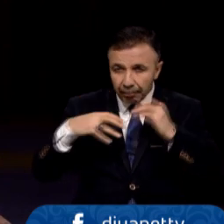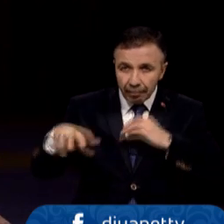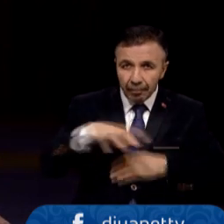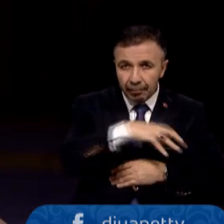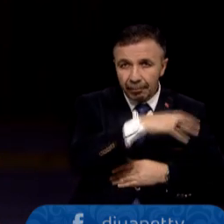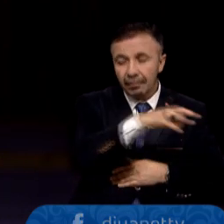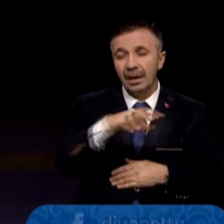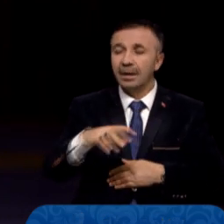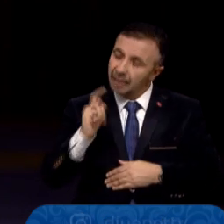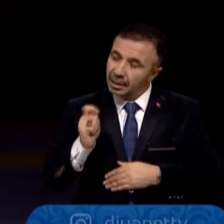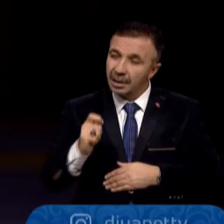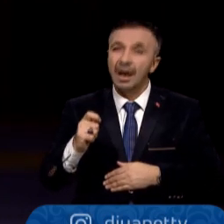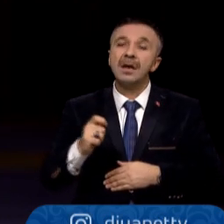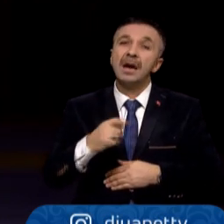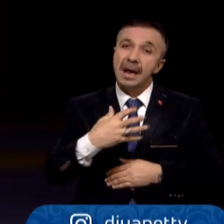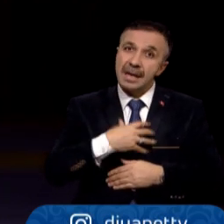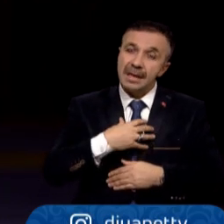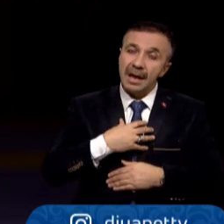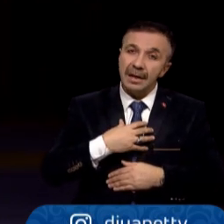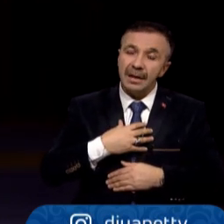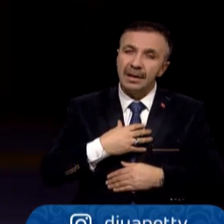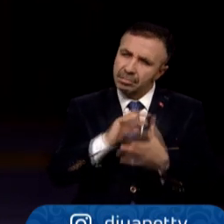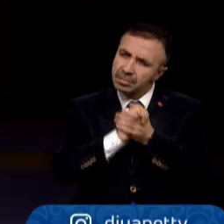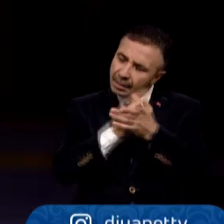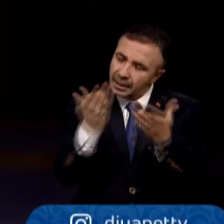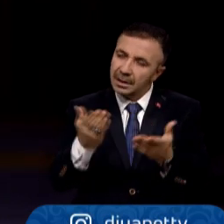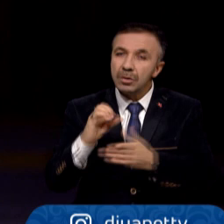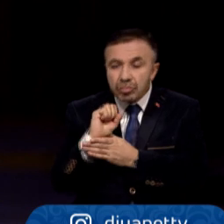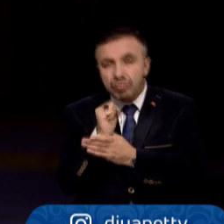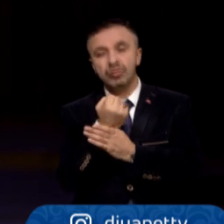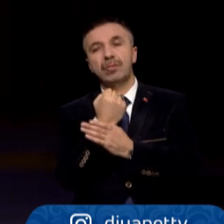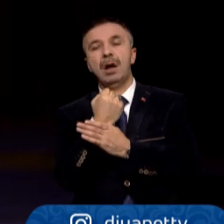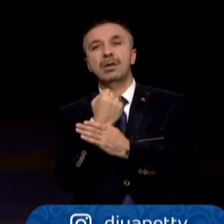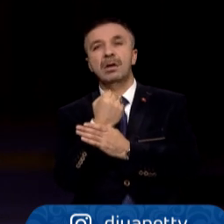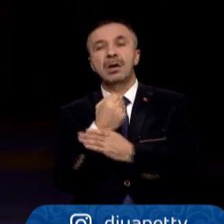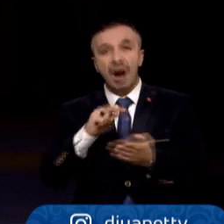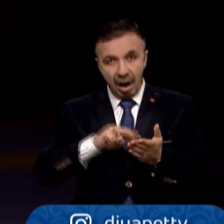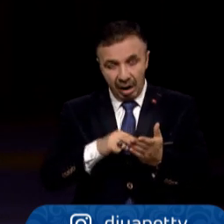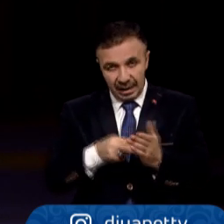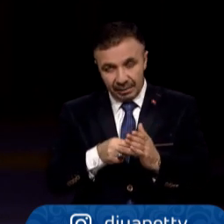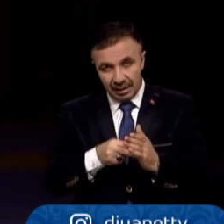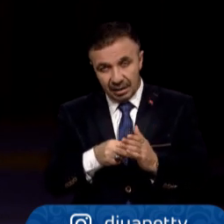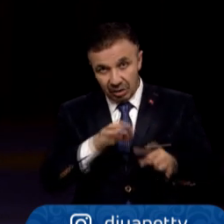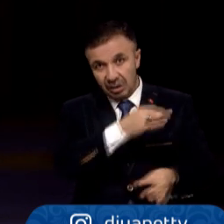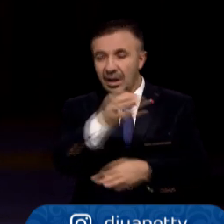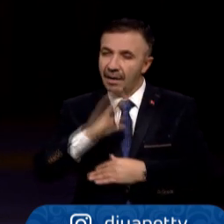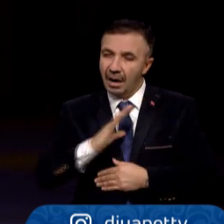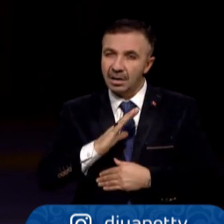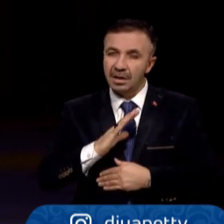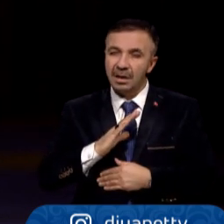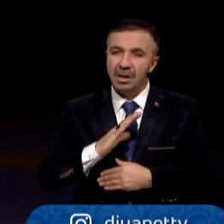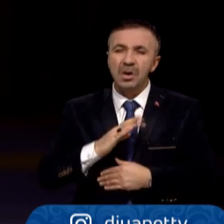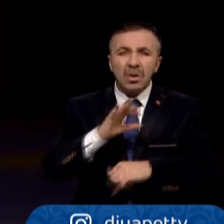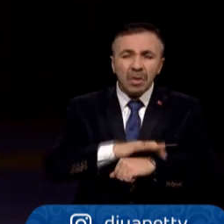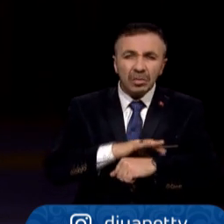gerçekten kendilerini takdir ettiğimiz uzman akademisyen arkadaşlarımız